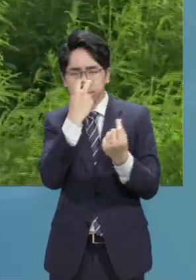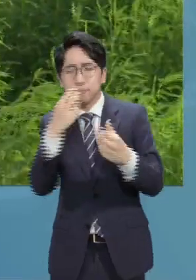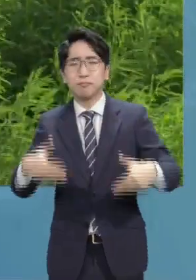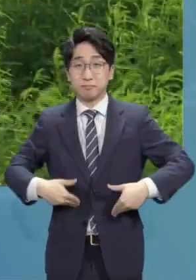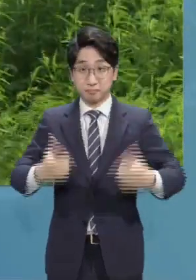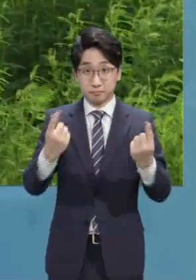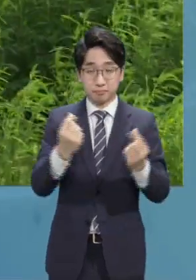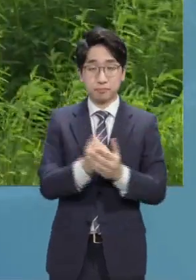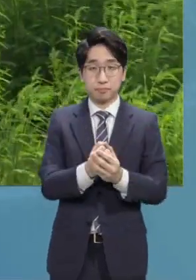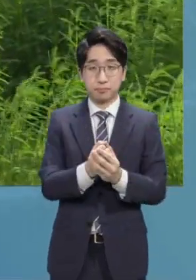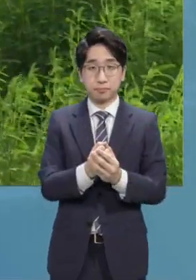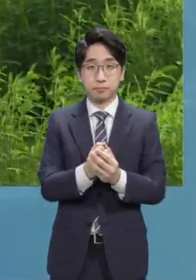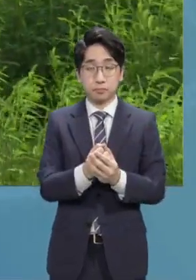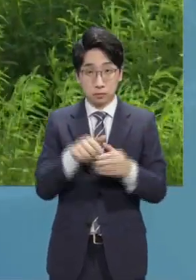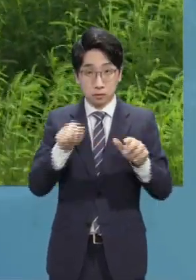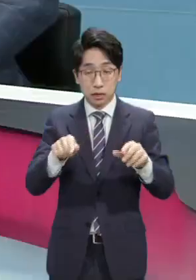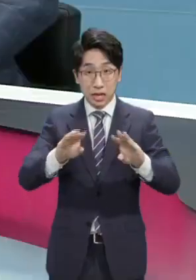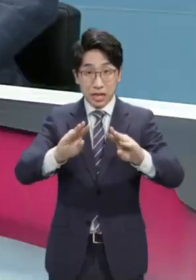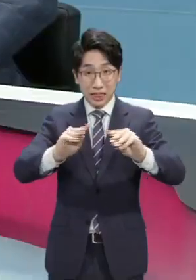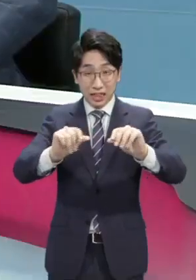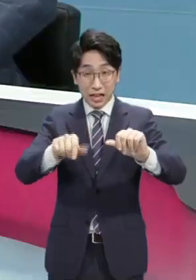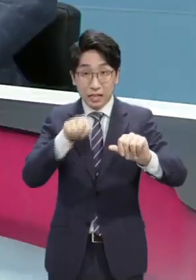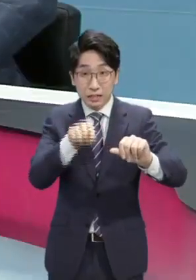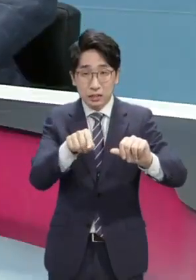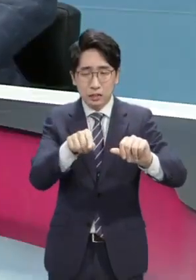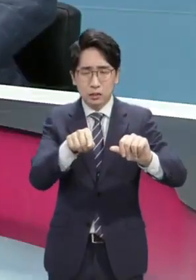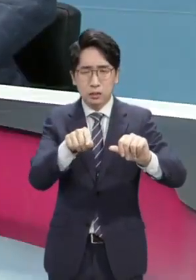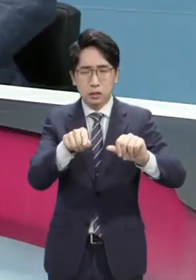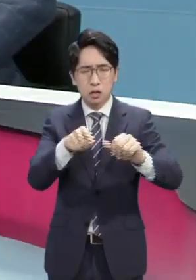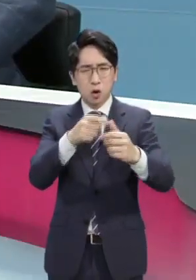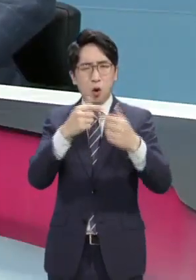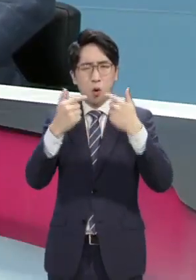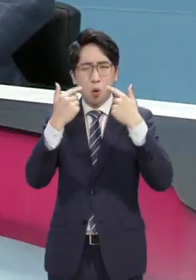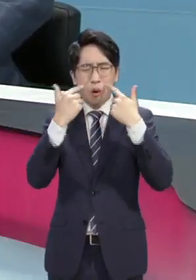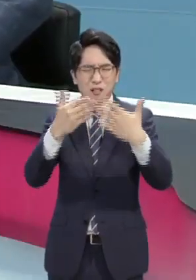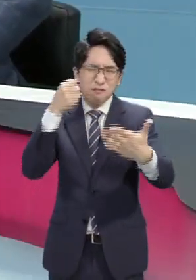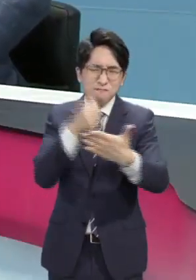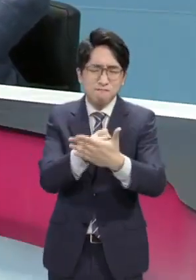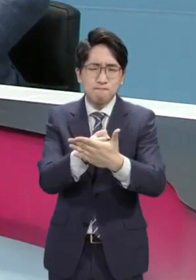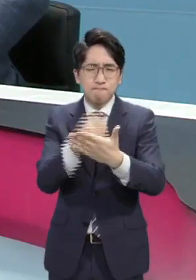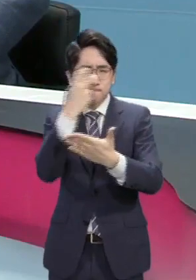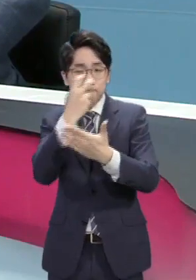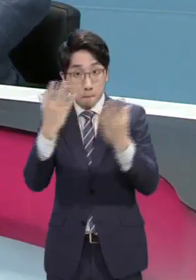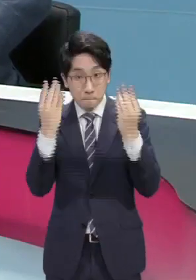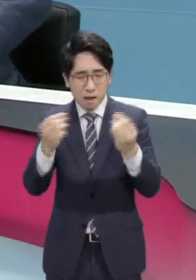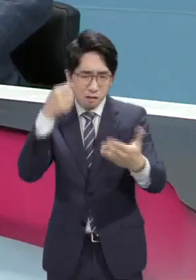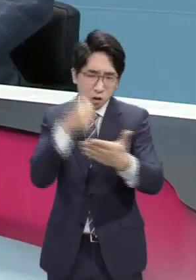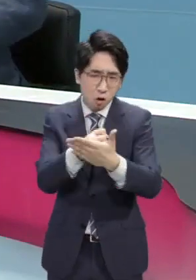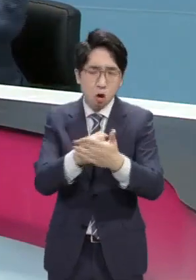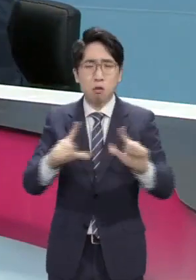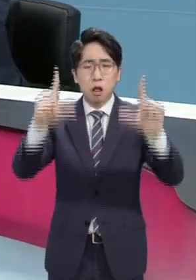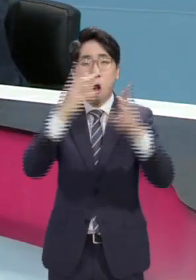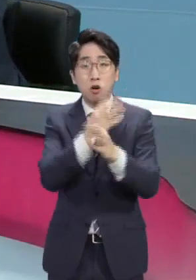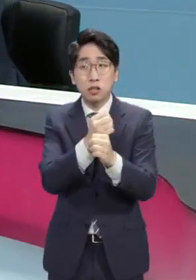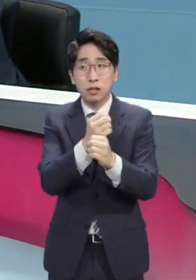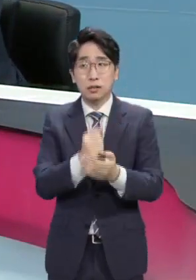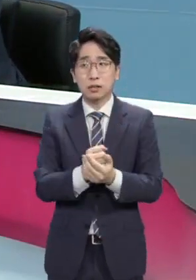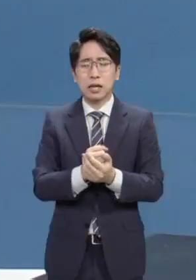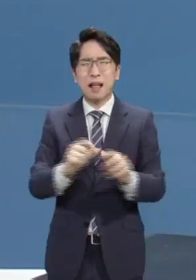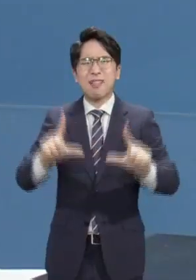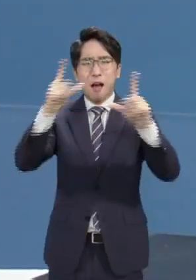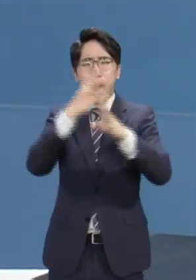같은데 4 그러면 이 권역별 신청 대상 부지는 확실하게 결정되는 게 언제입니까 아직까지는 구체적인 딱